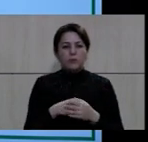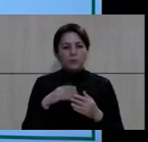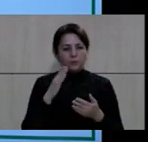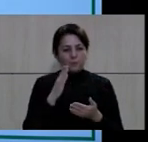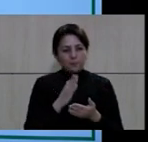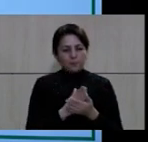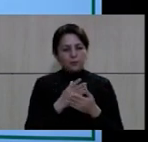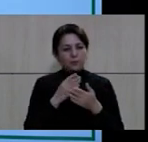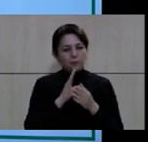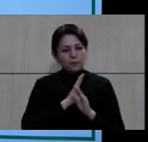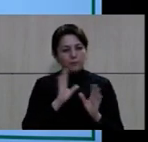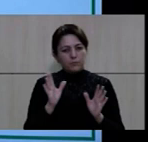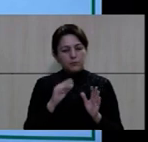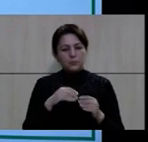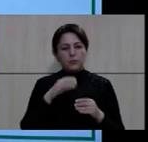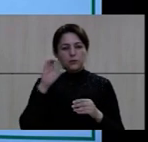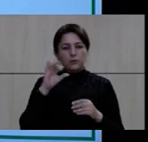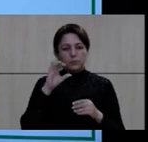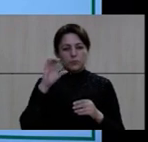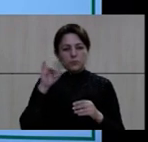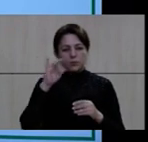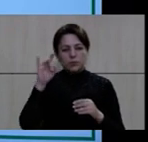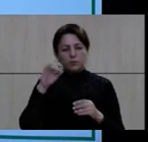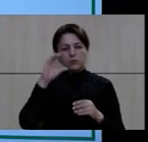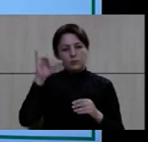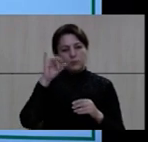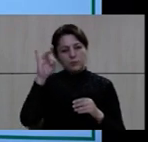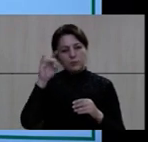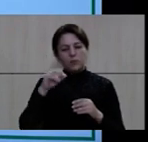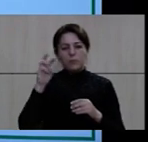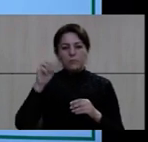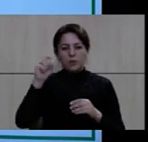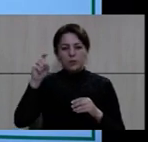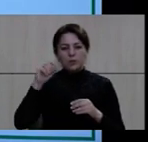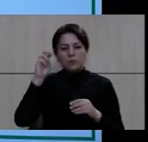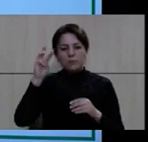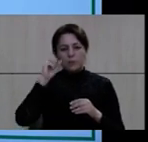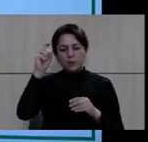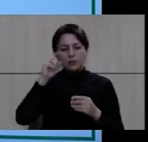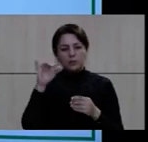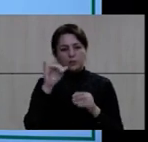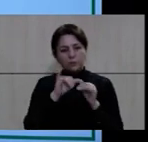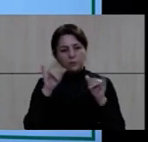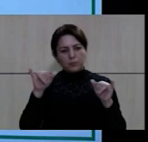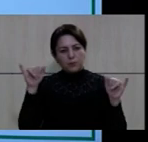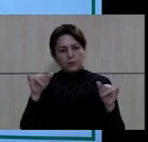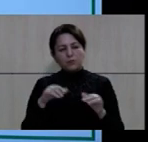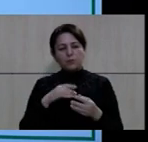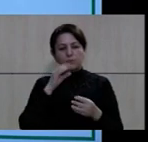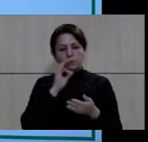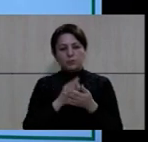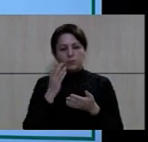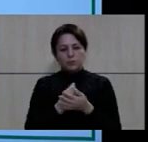Mavjud bo'lmasa, unda suratini suratiga, mahrajini mahrajiga ko'paytirib, natijaga erishamiz. Demak, 21